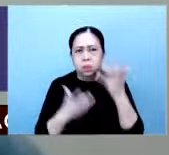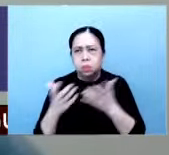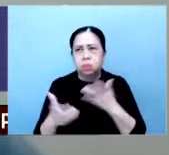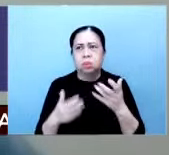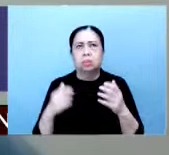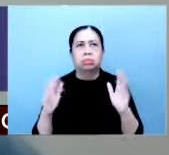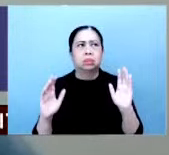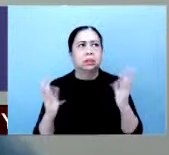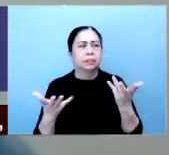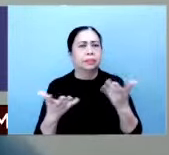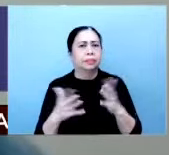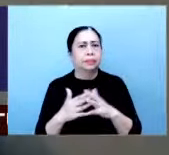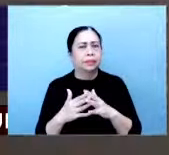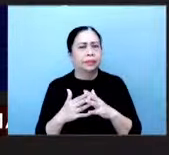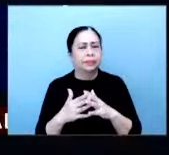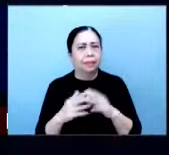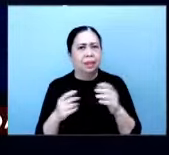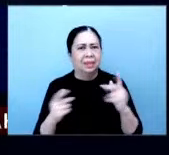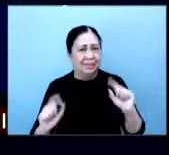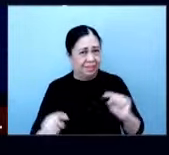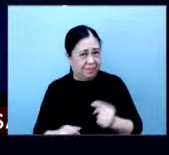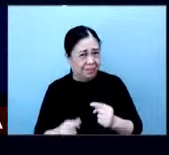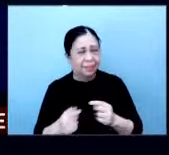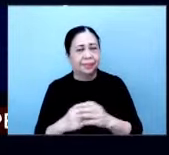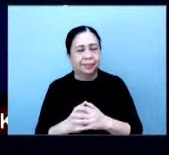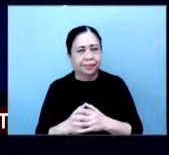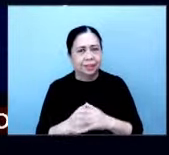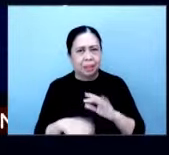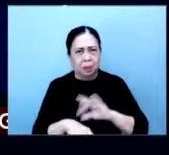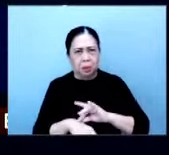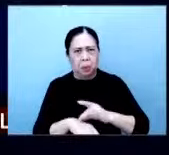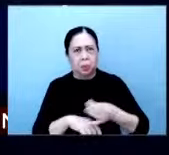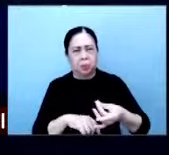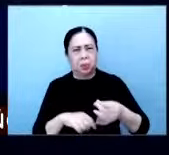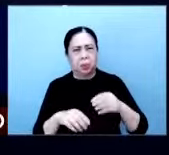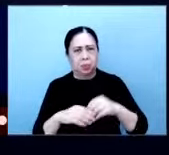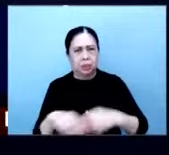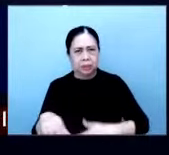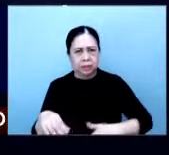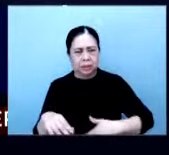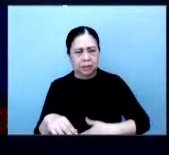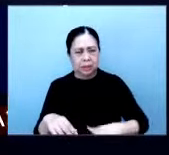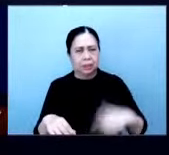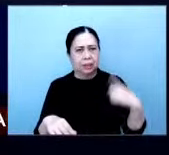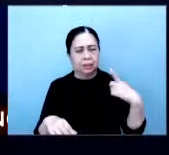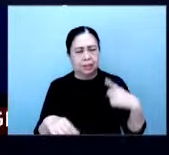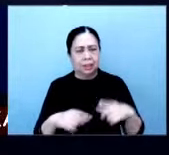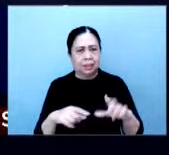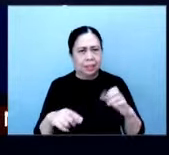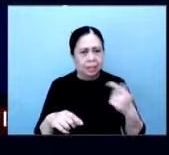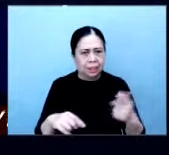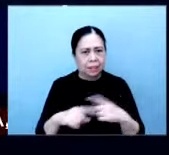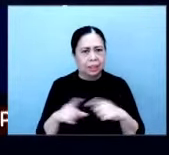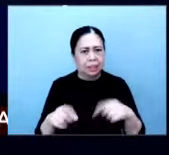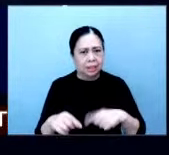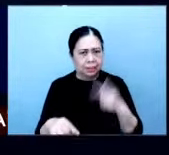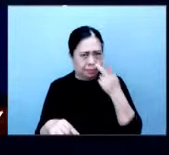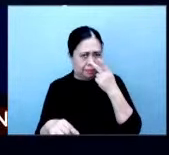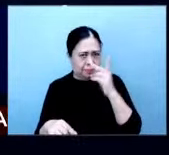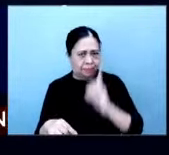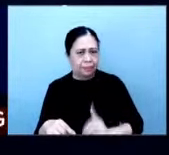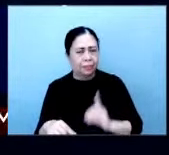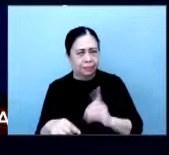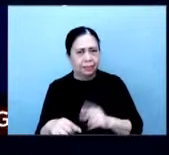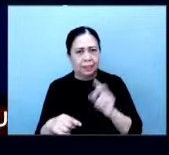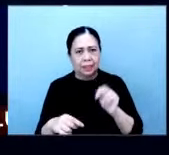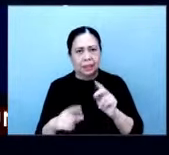alam mo yung nasaktan na lapnos ang balat niya Sa tiyan hita singit pati na rin sa kanyang ari Kinailangan pa siyang